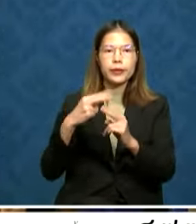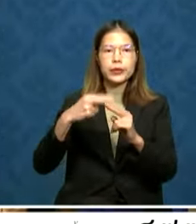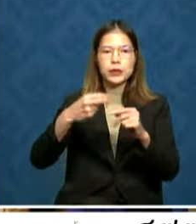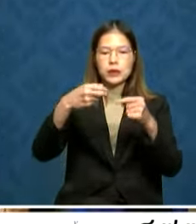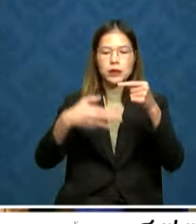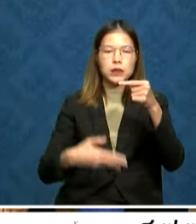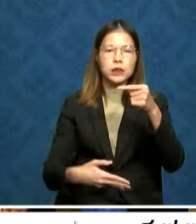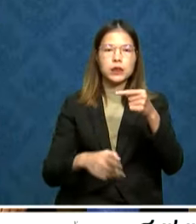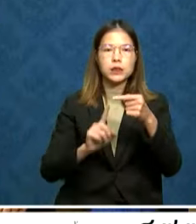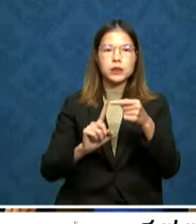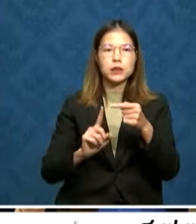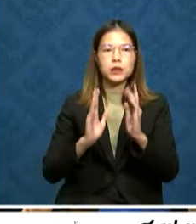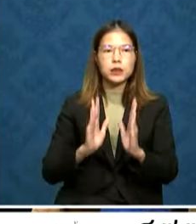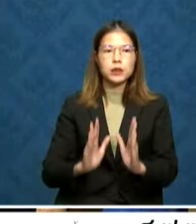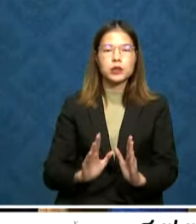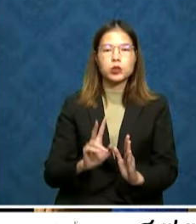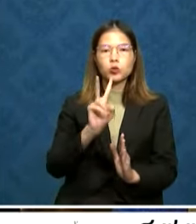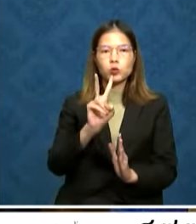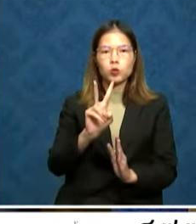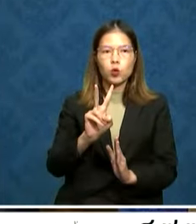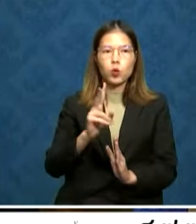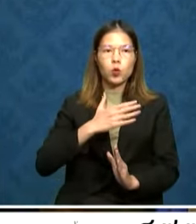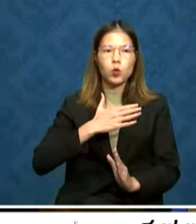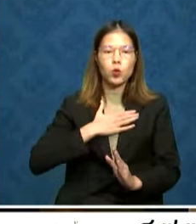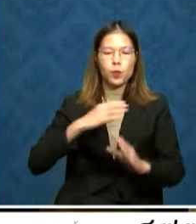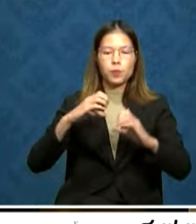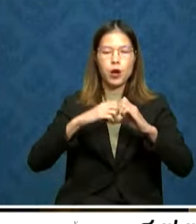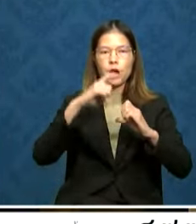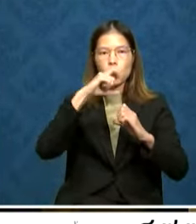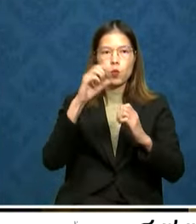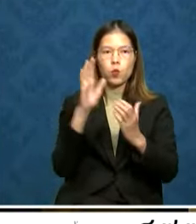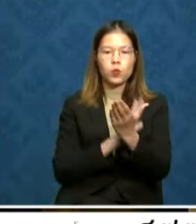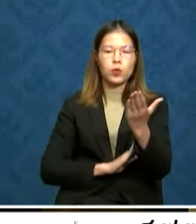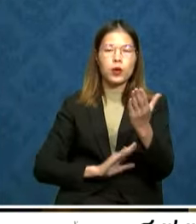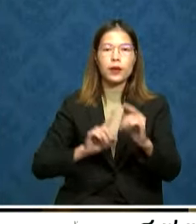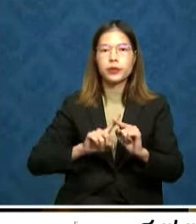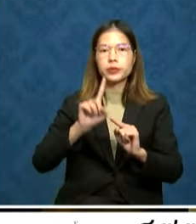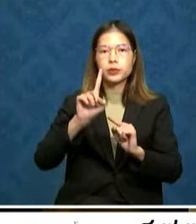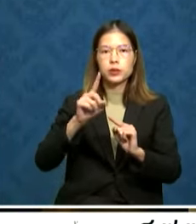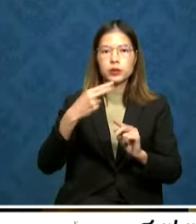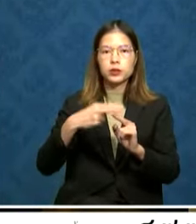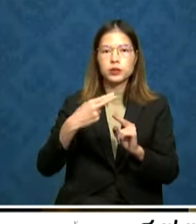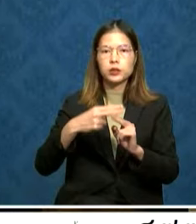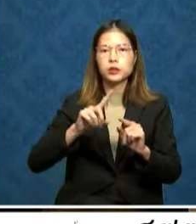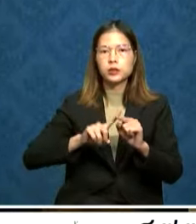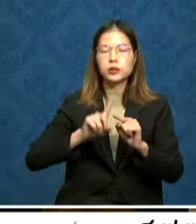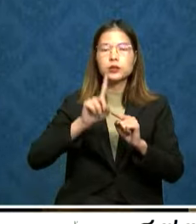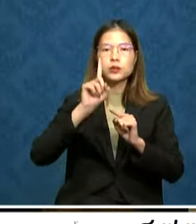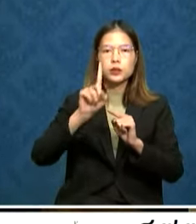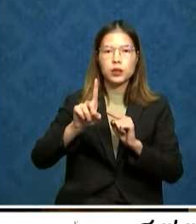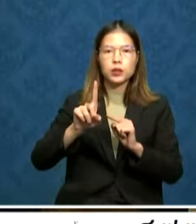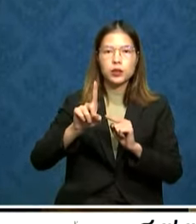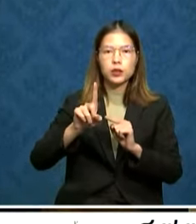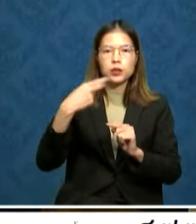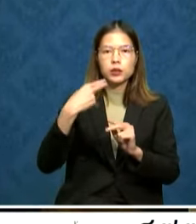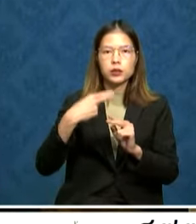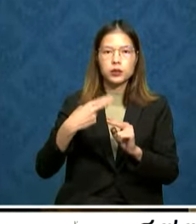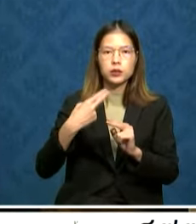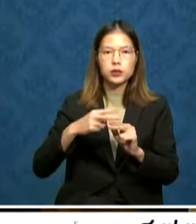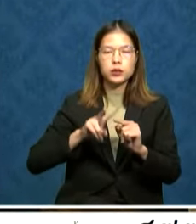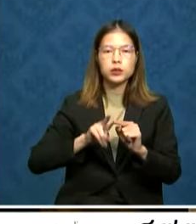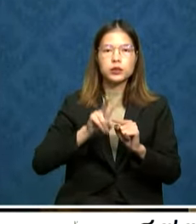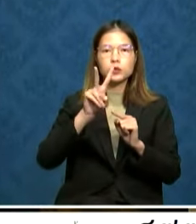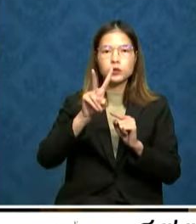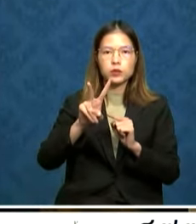ชอกรมัติการทั้หม 2 ท่านนสสวขพคภมิใไทยครับ1. ท่านส aospaced กรวี ปศนากับุญชêmes